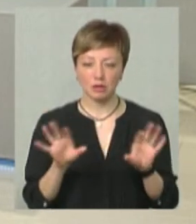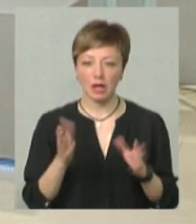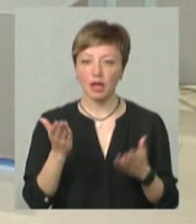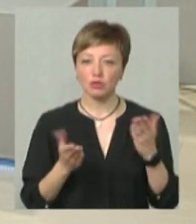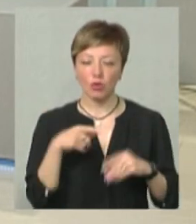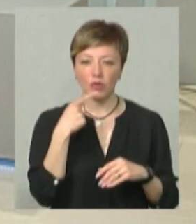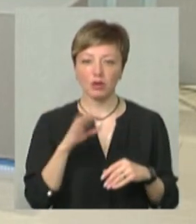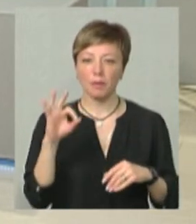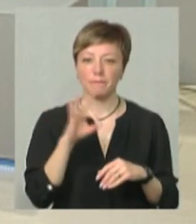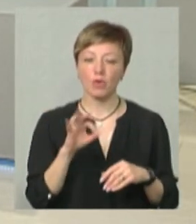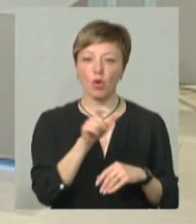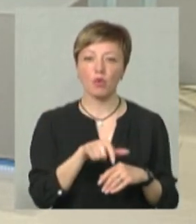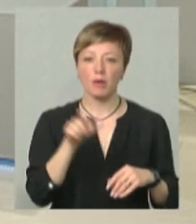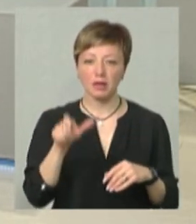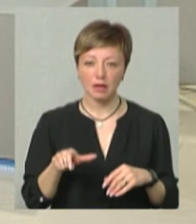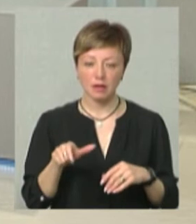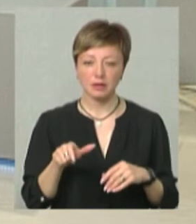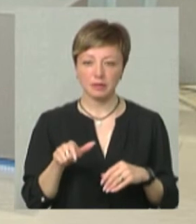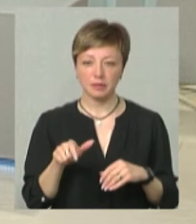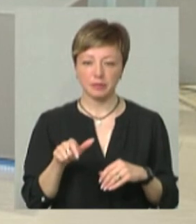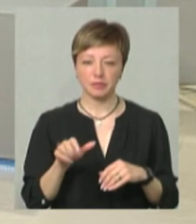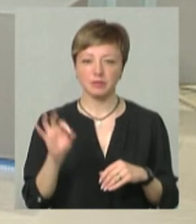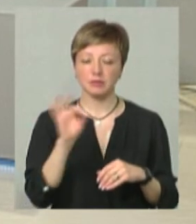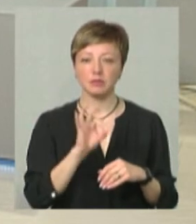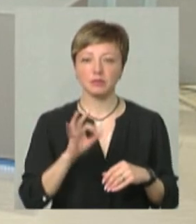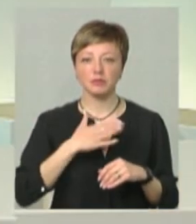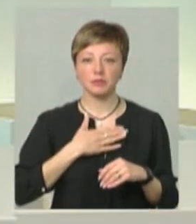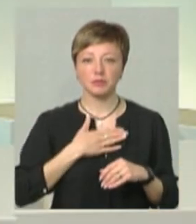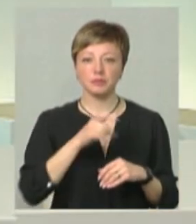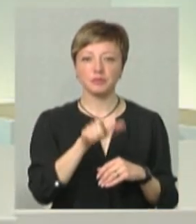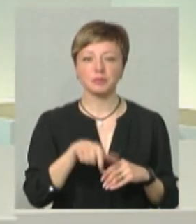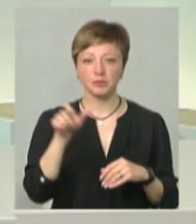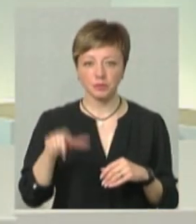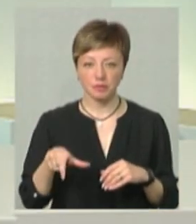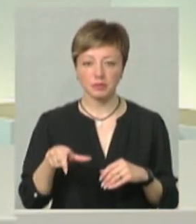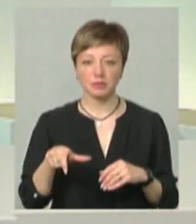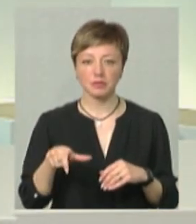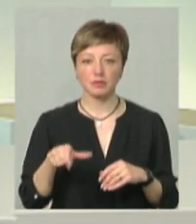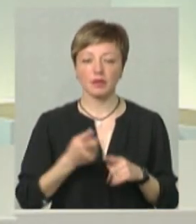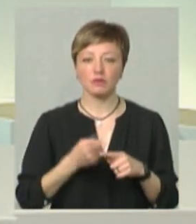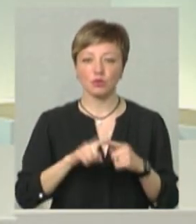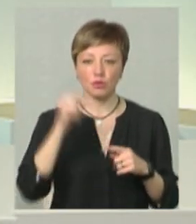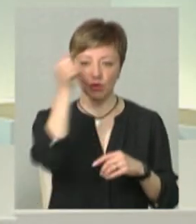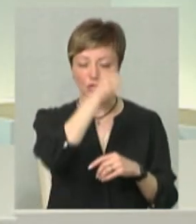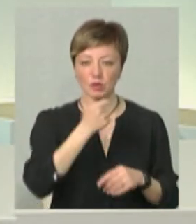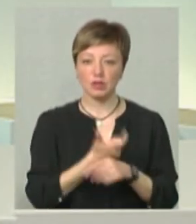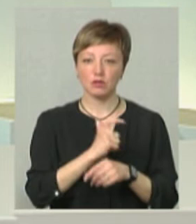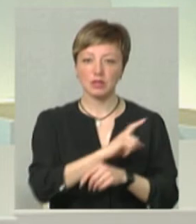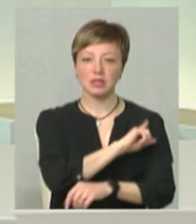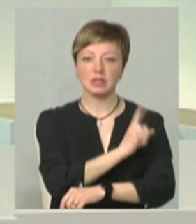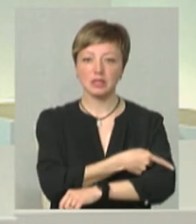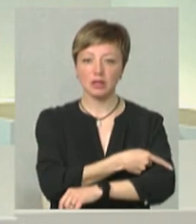Якщо говорити про громадян, саме про наших людей, у цьому році надзвичайно